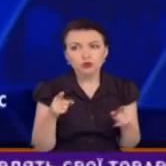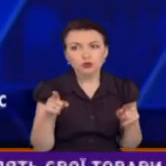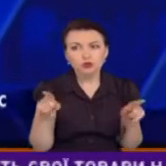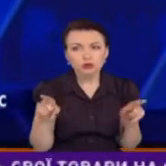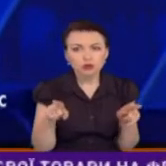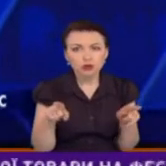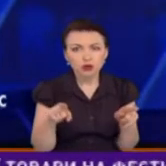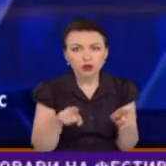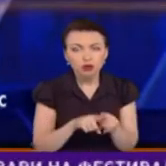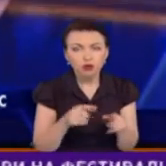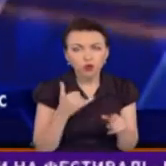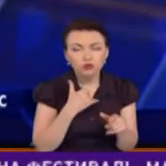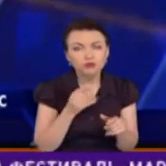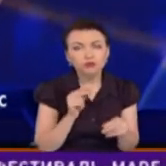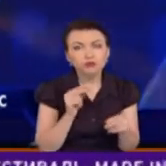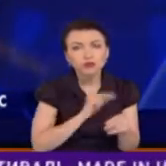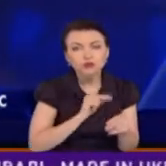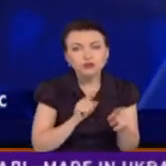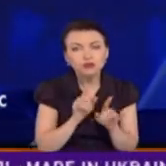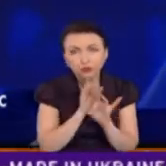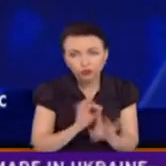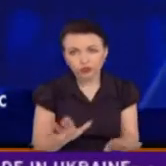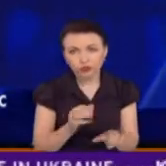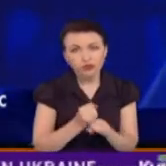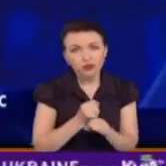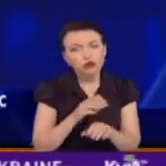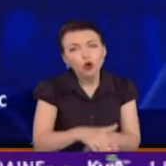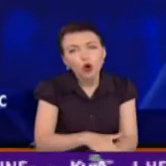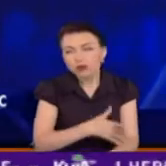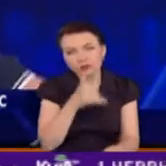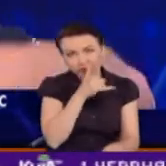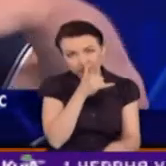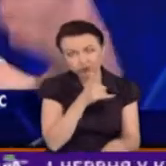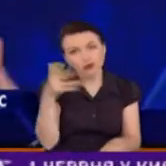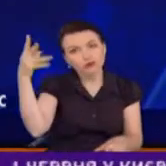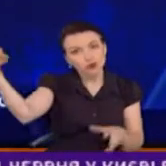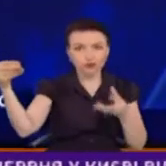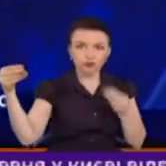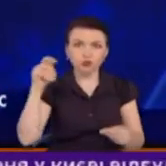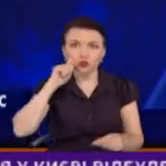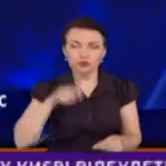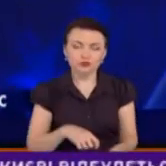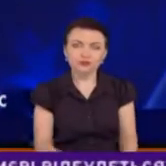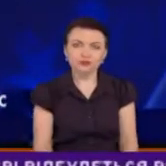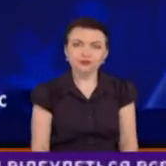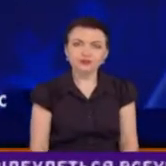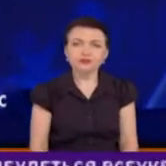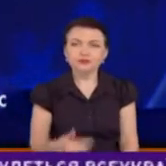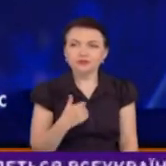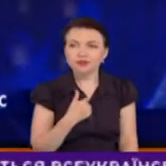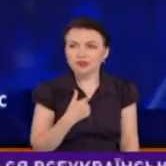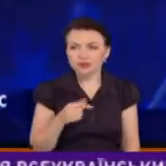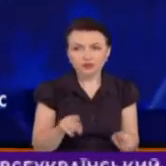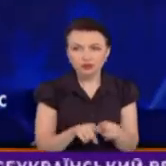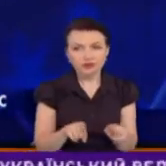нас ну, або не запрацює в принципі, або довго не запрацює. І одразу пішла, я в чому з пані Марією погоджувався, я б так